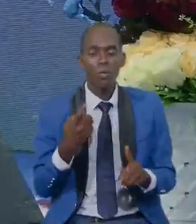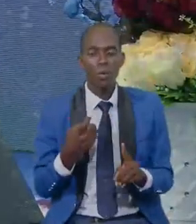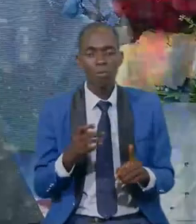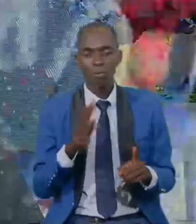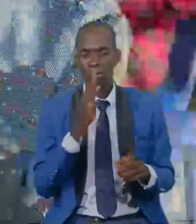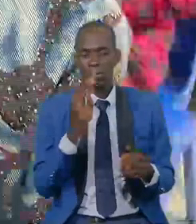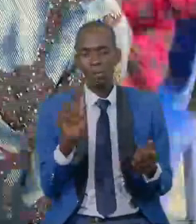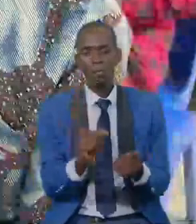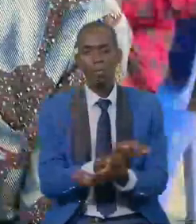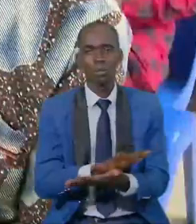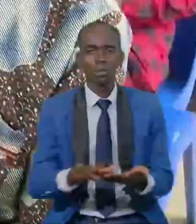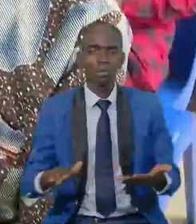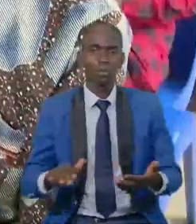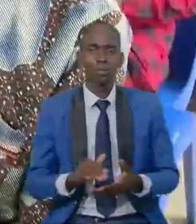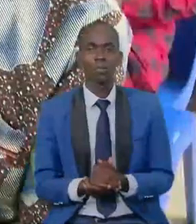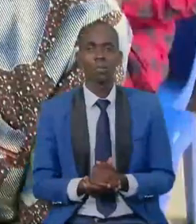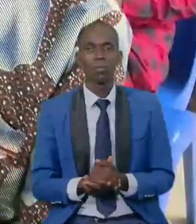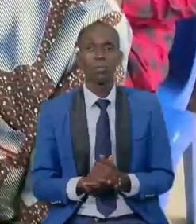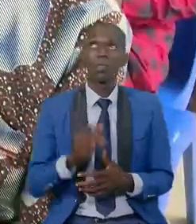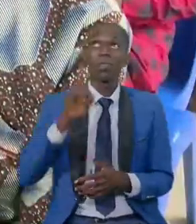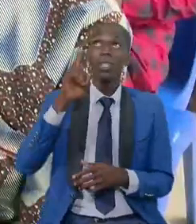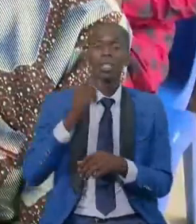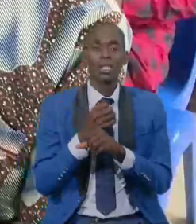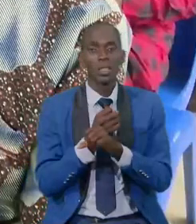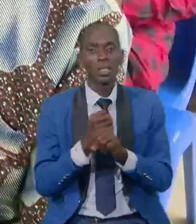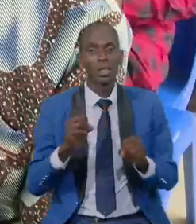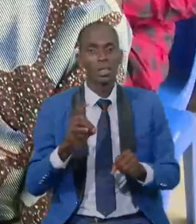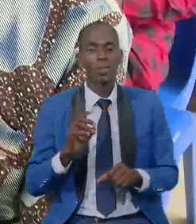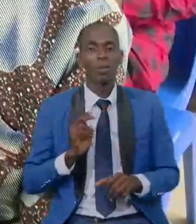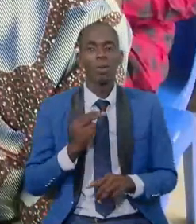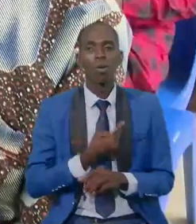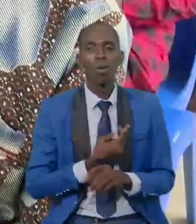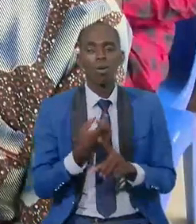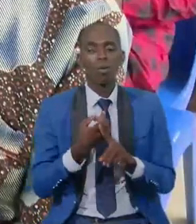Il nous sauvait de la perdition.